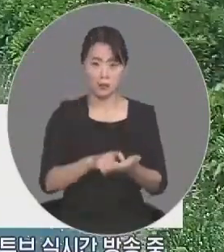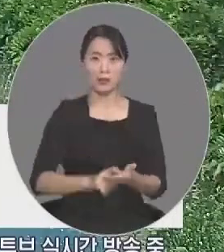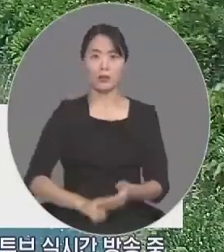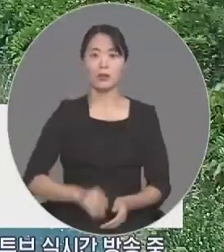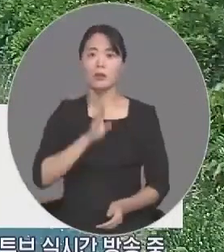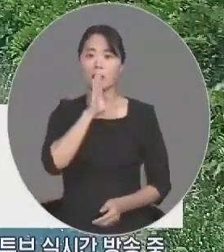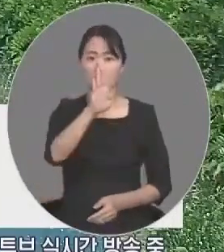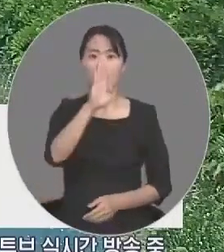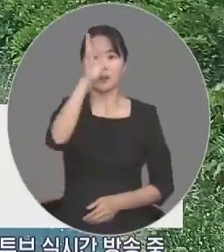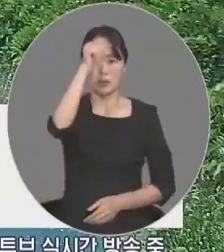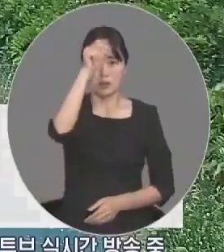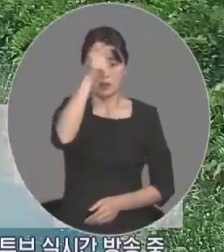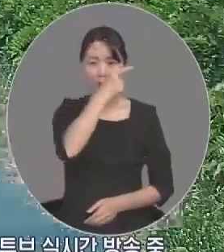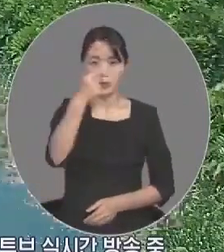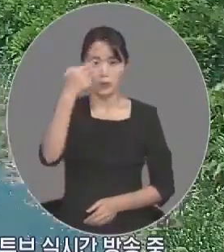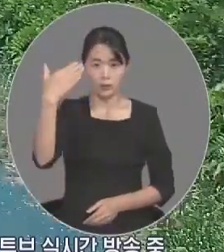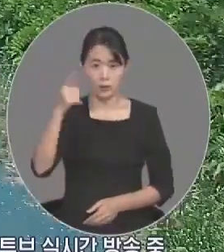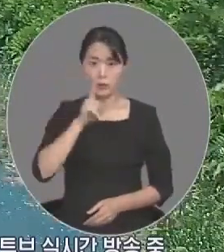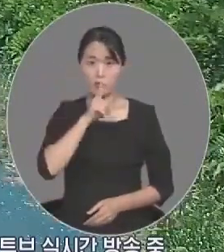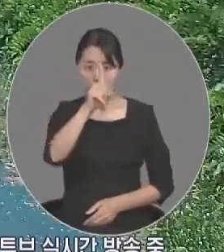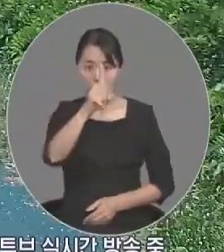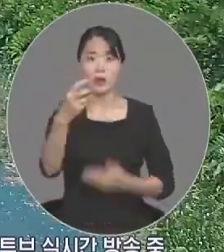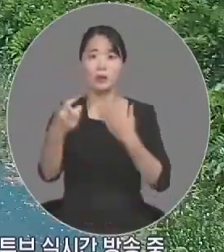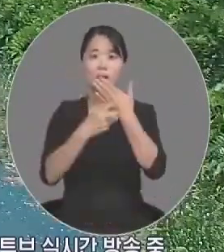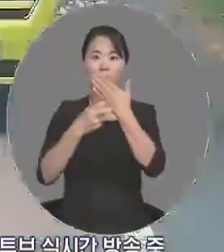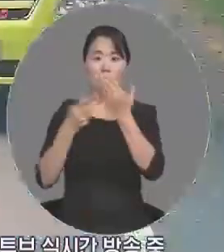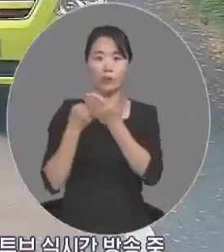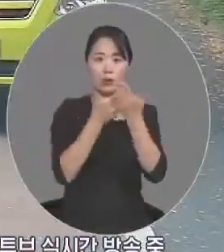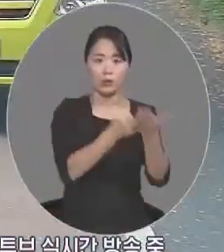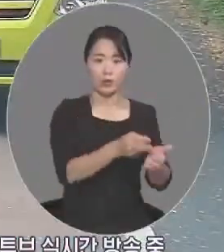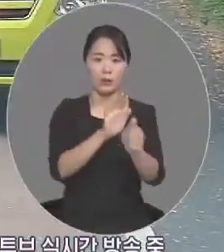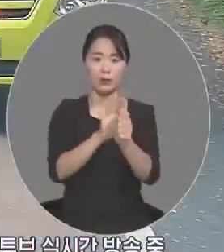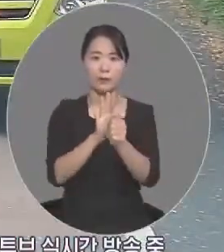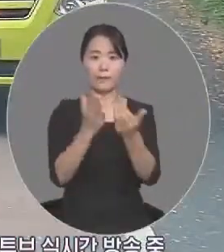곧바로 경찰과 소방에 신고해 병원 이송을 도왔다고 밝혔습니다.